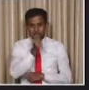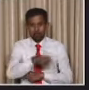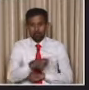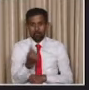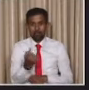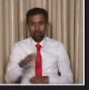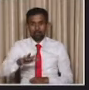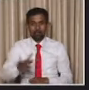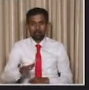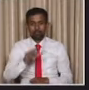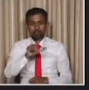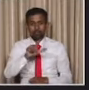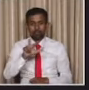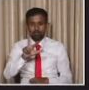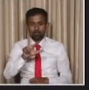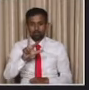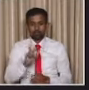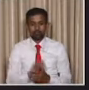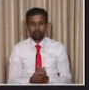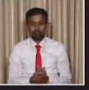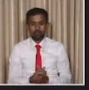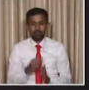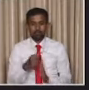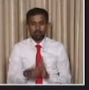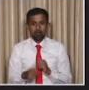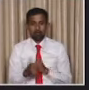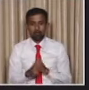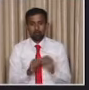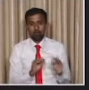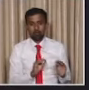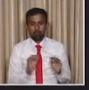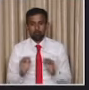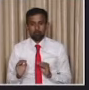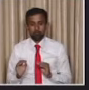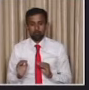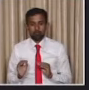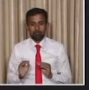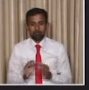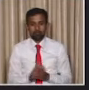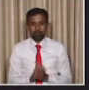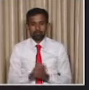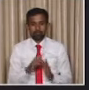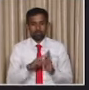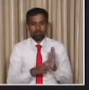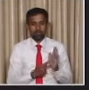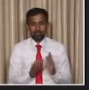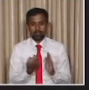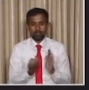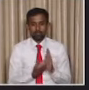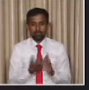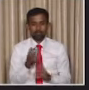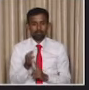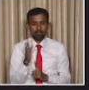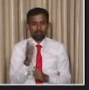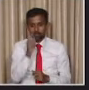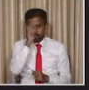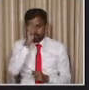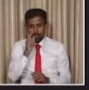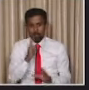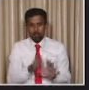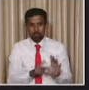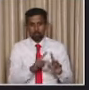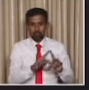si hatta ati Mirate etikarata passe JR Jayawardhana janadhipathituma avuru